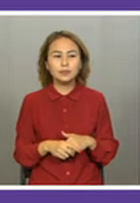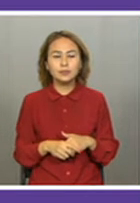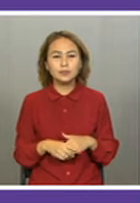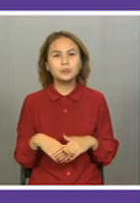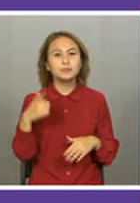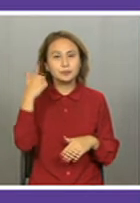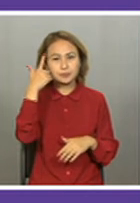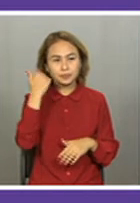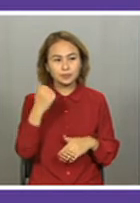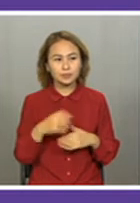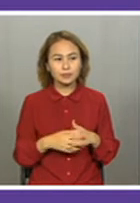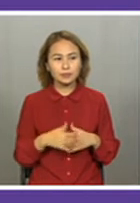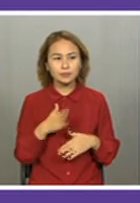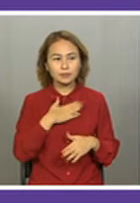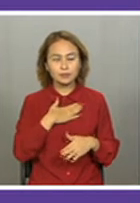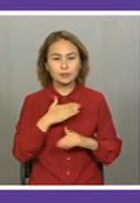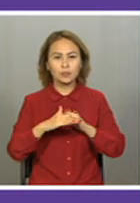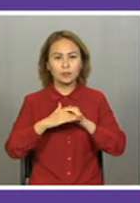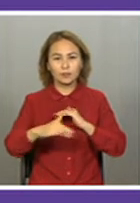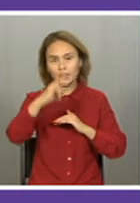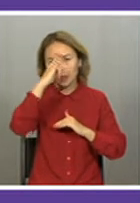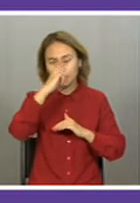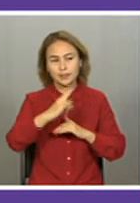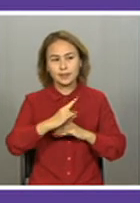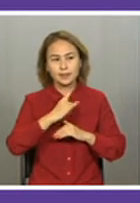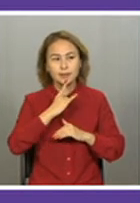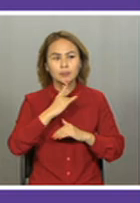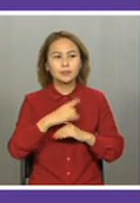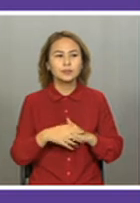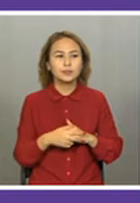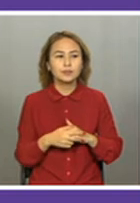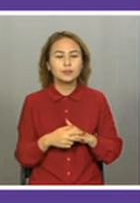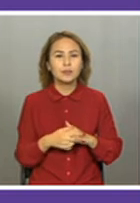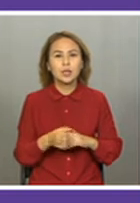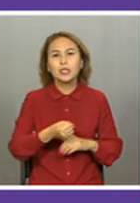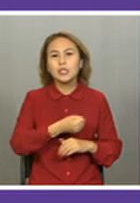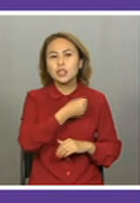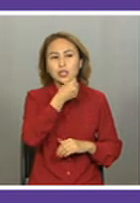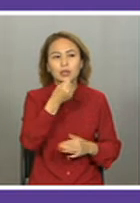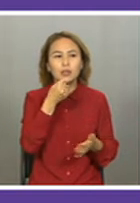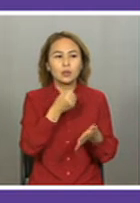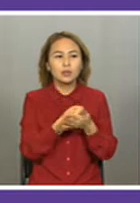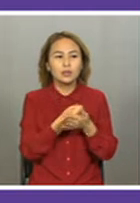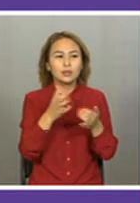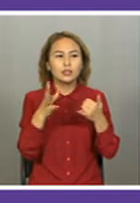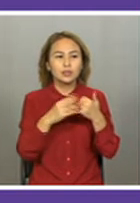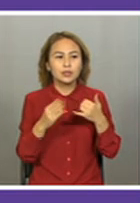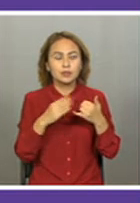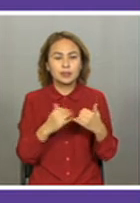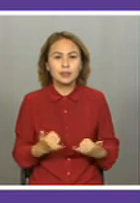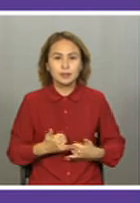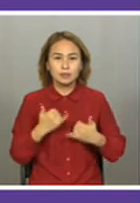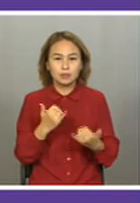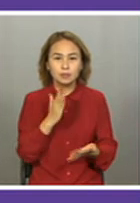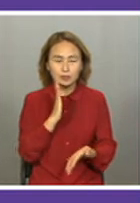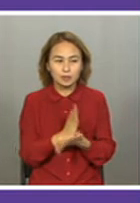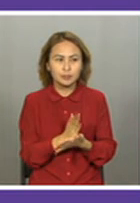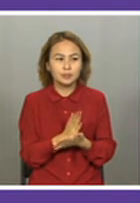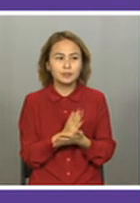Білемін. Менің отаным Қазақстан. Ер жеткенде отаныңа қызмет етесің бе?